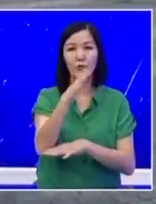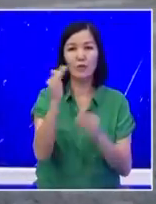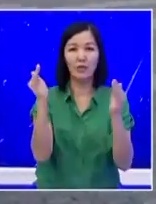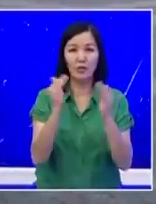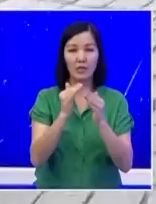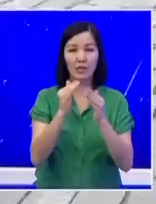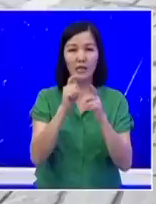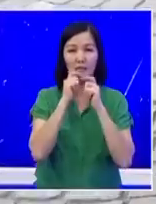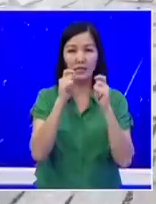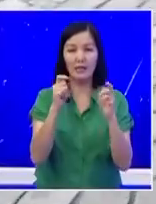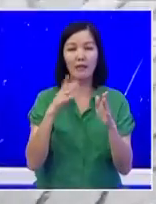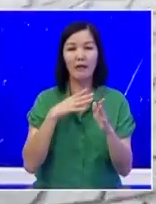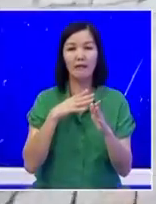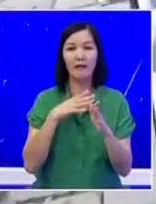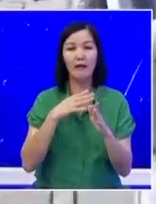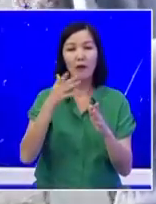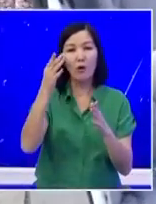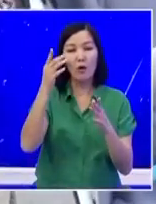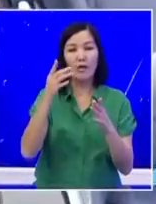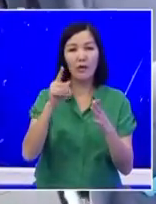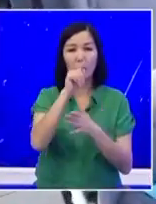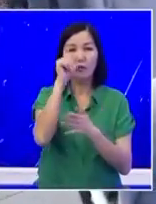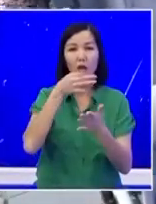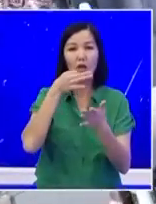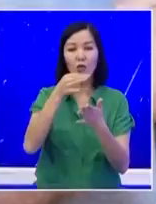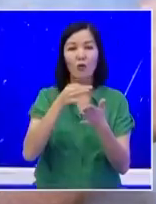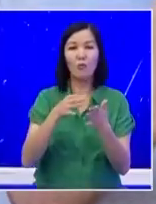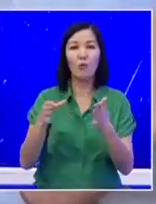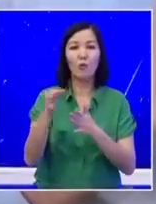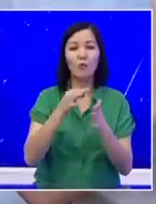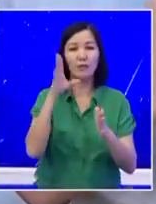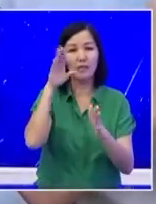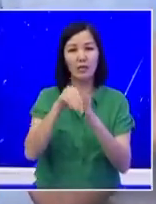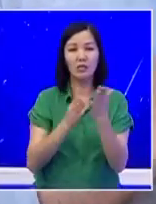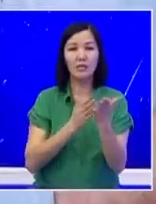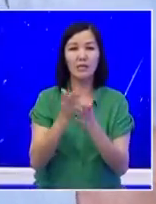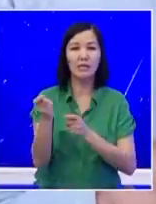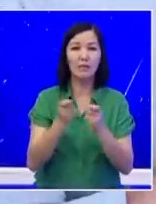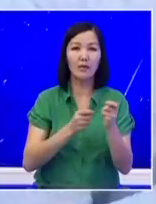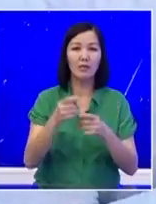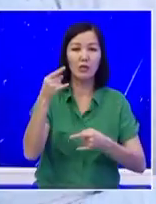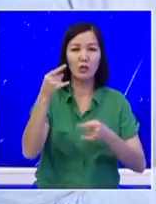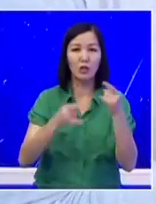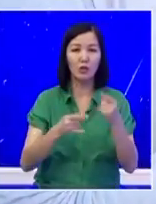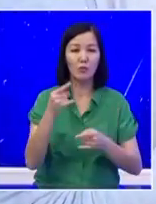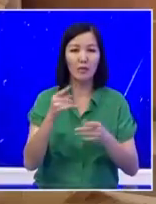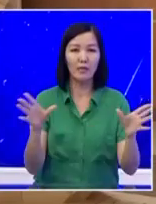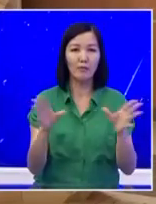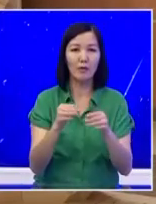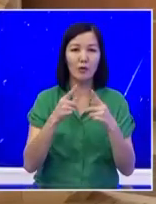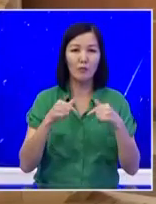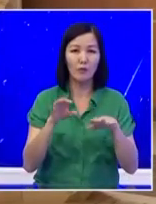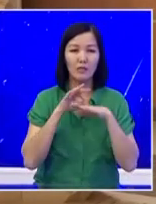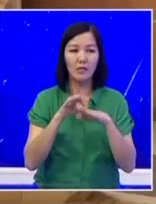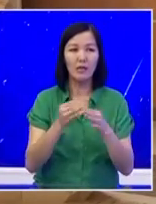миниатюралық көшірмелері сыйланды. Интеллектуалдық ойынды Алматы облысының ішкі саясат басқармасы мен Жетісу медиа қызметкерлері ұйымдастырған.